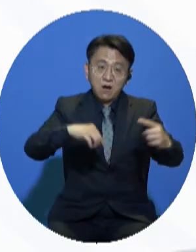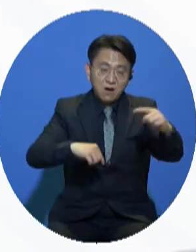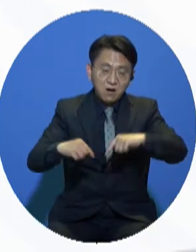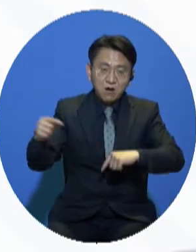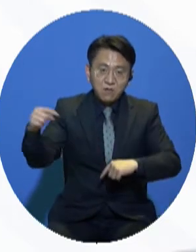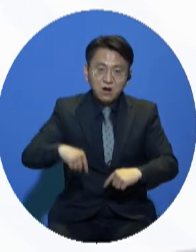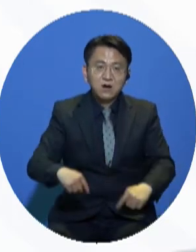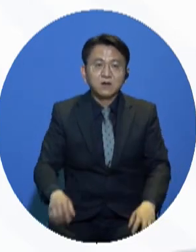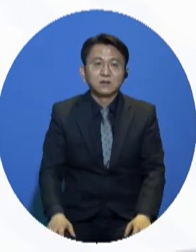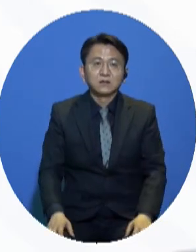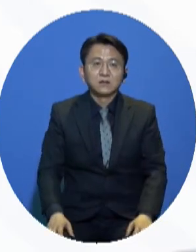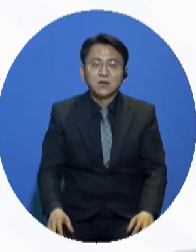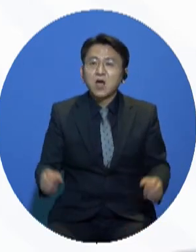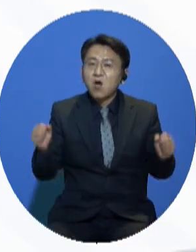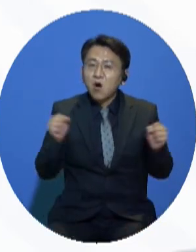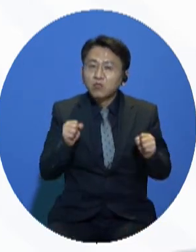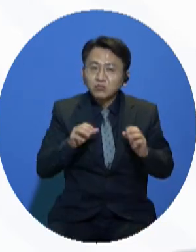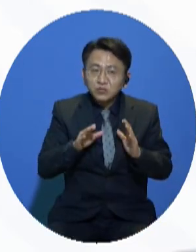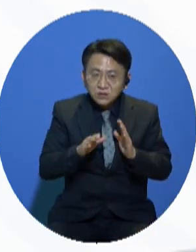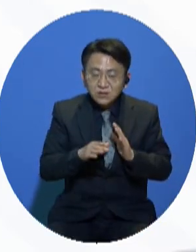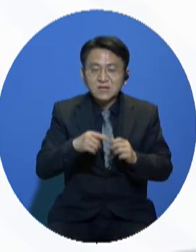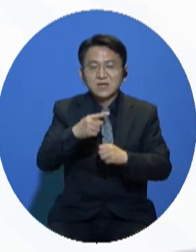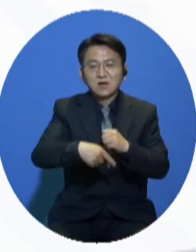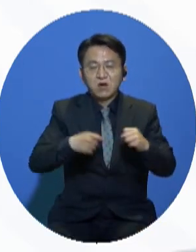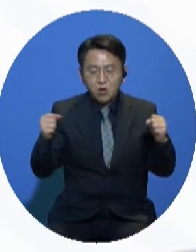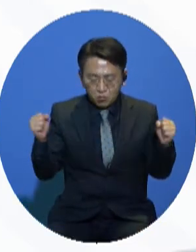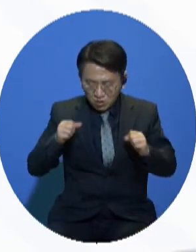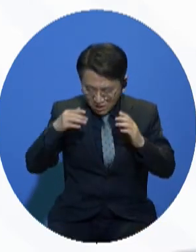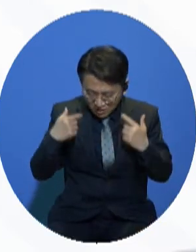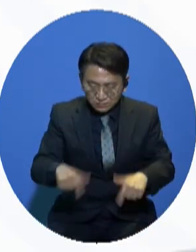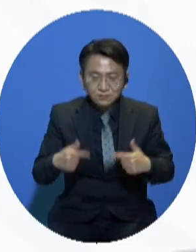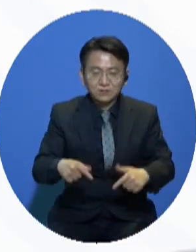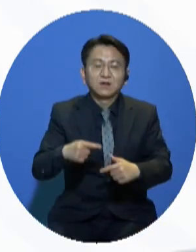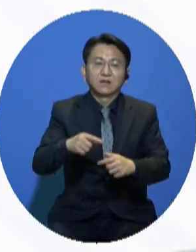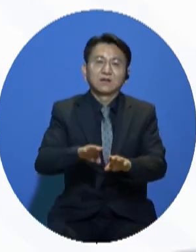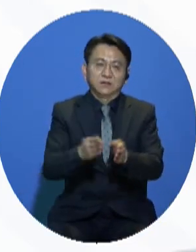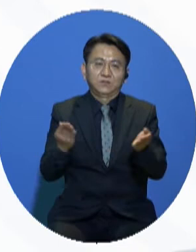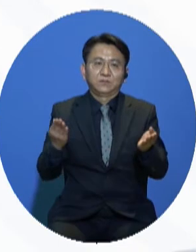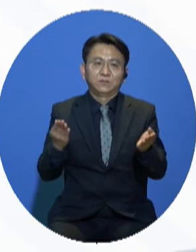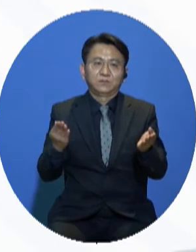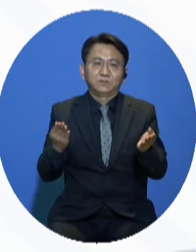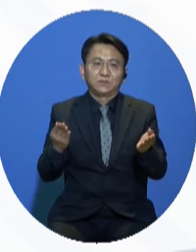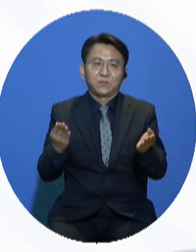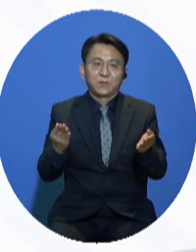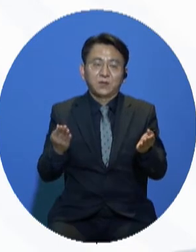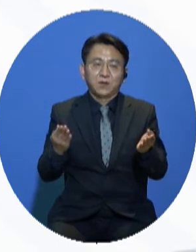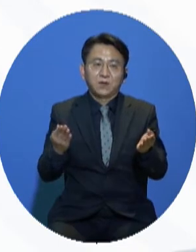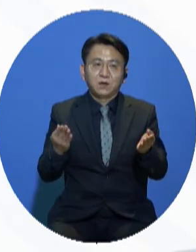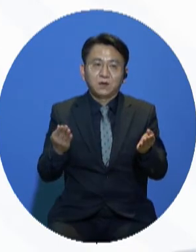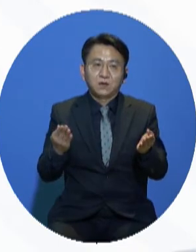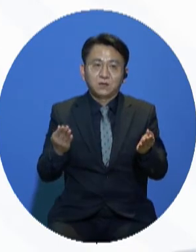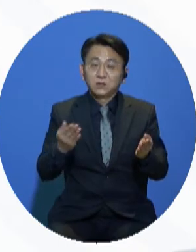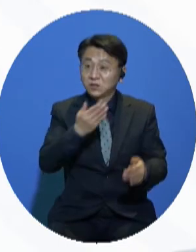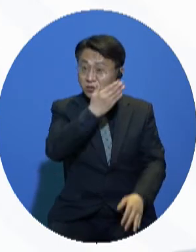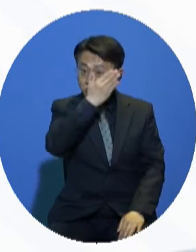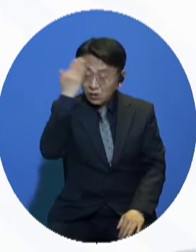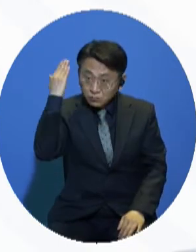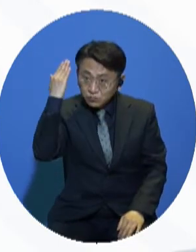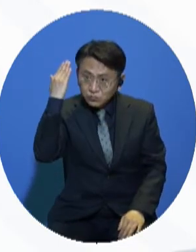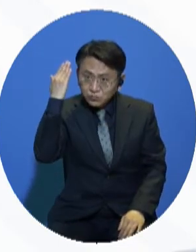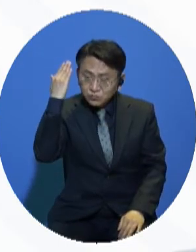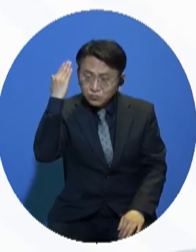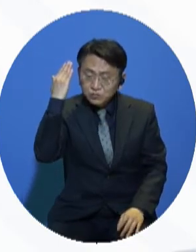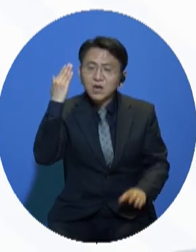프로그램은 겨울철에 매년 개최되고 있습니다. 이 젊은 선수들은 사실